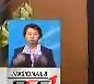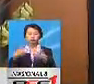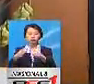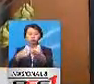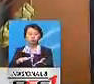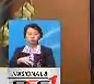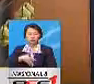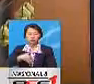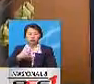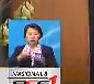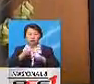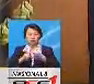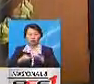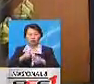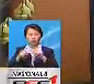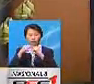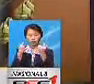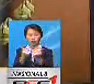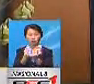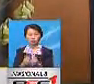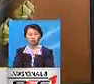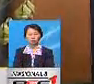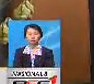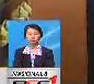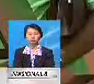Kehilangannya turut dirasai rakan-rakan sepasukan.